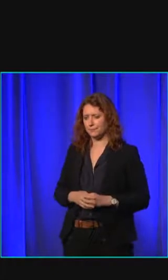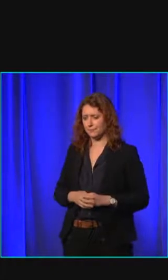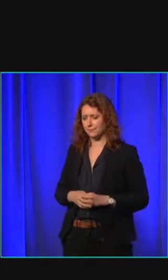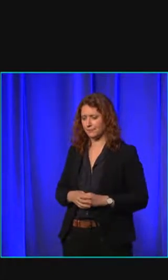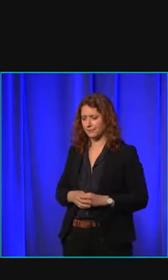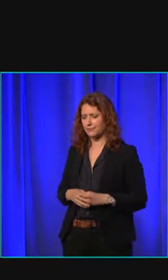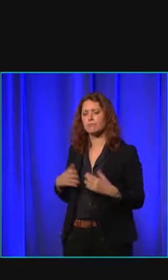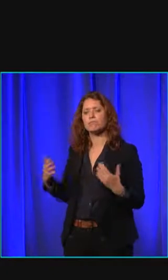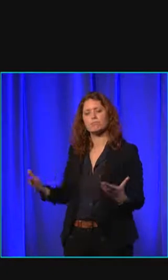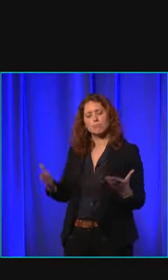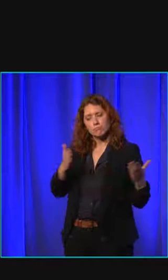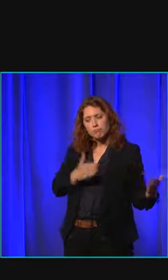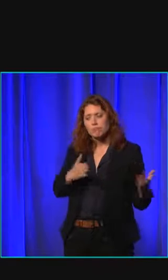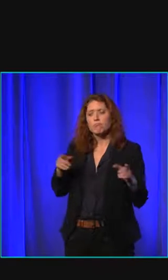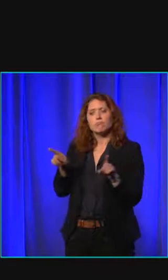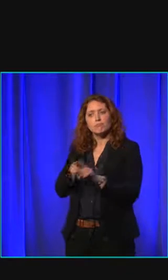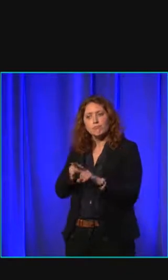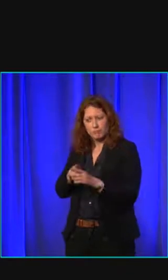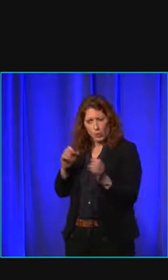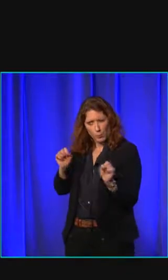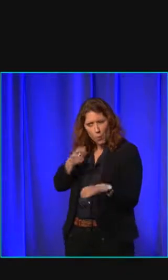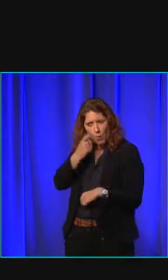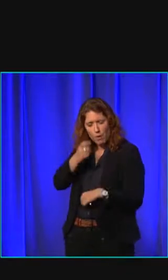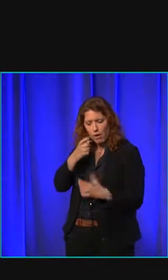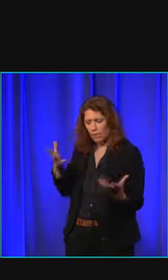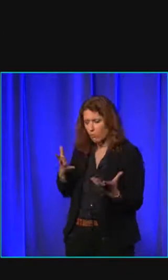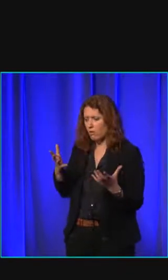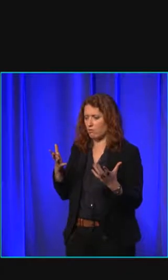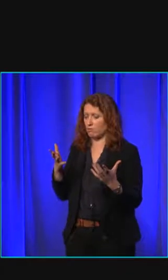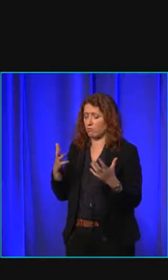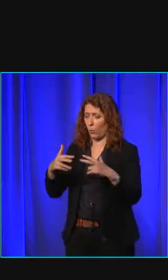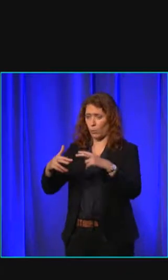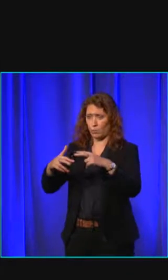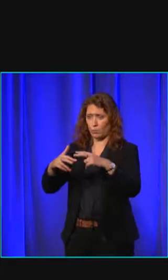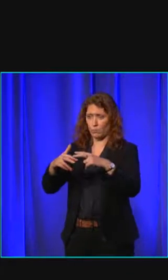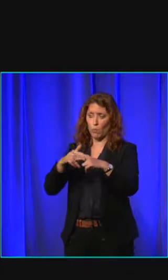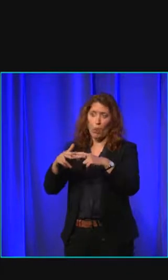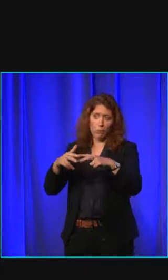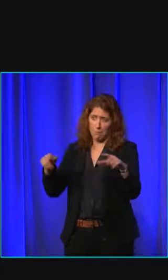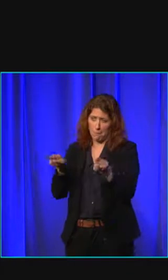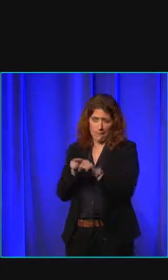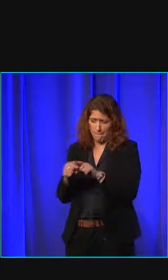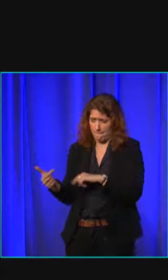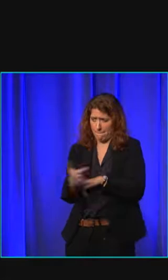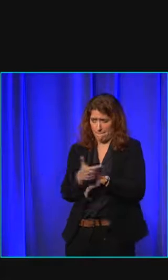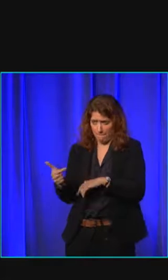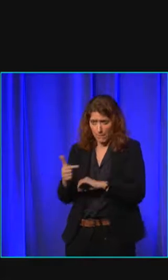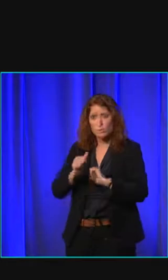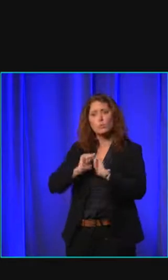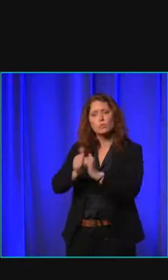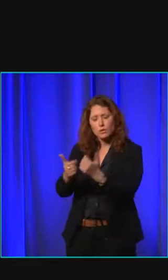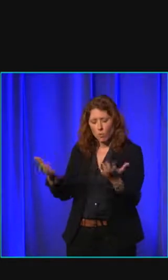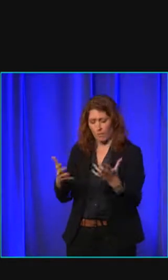De la même manière, on observe une équivalence neuronale ou une équivalence fonctionnelle entre une